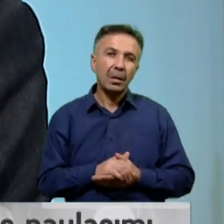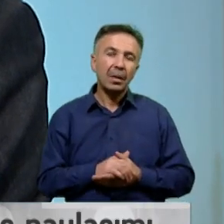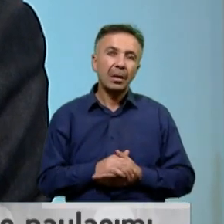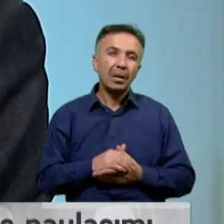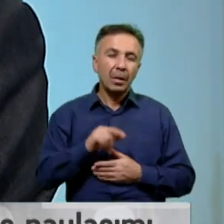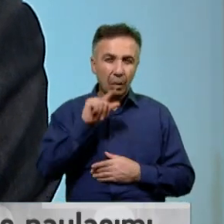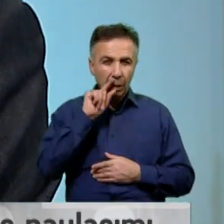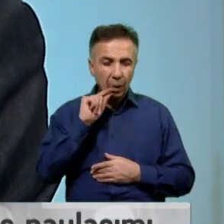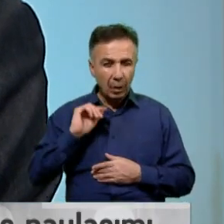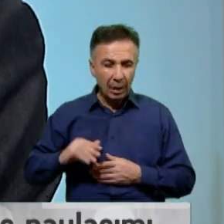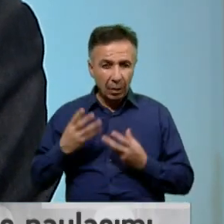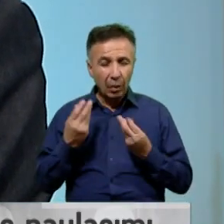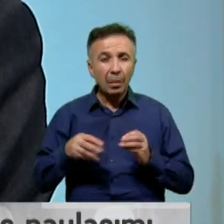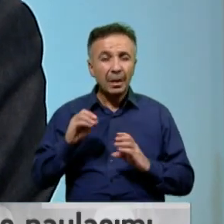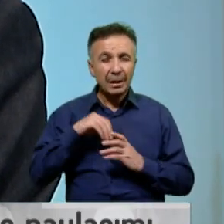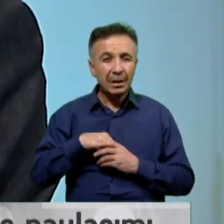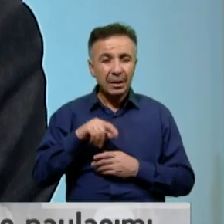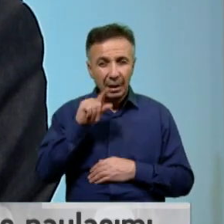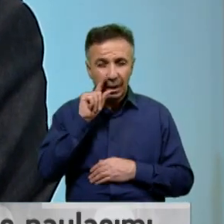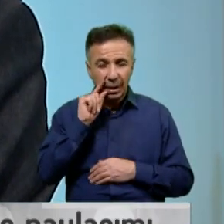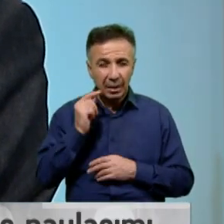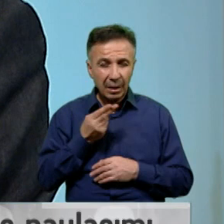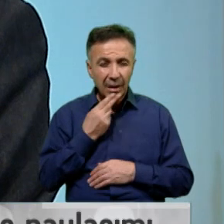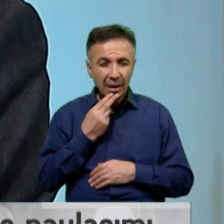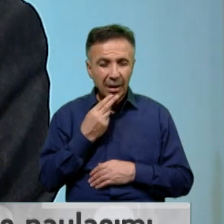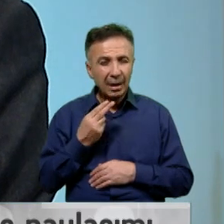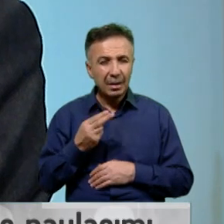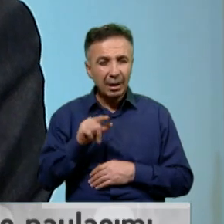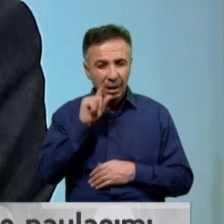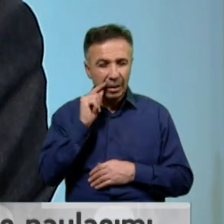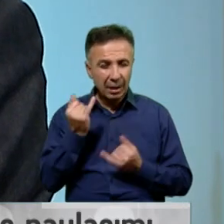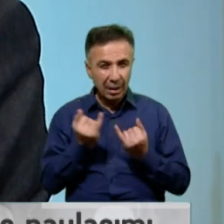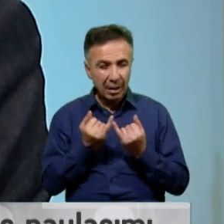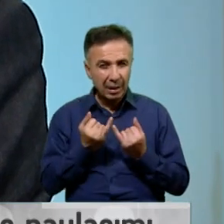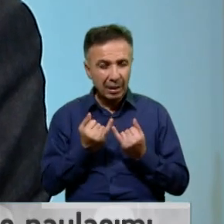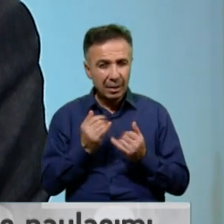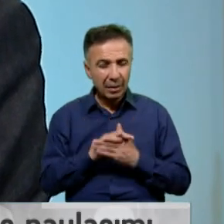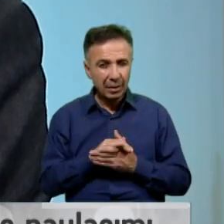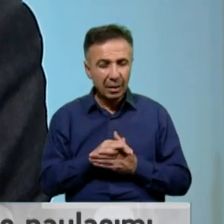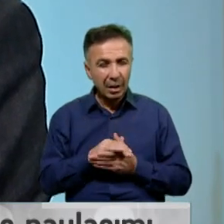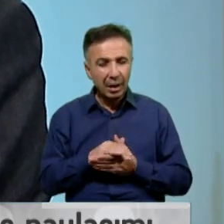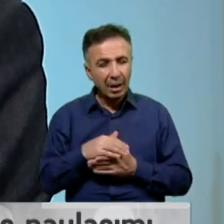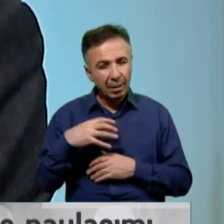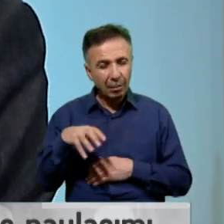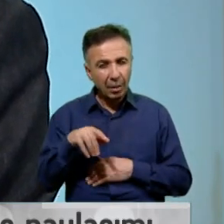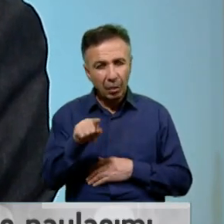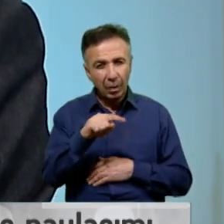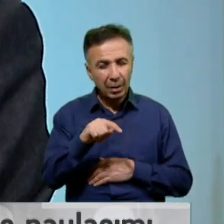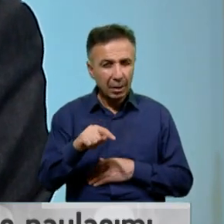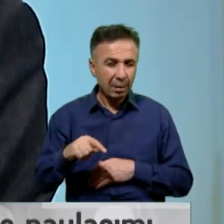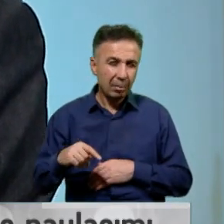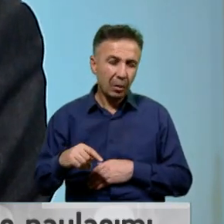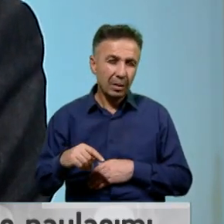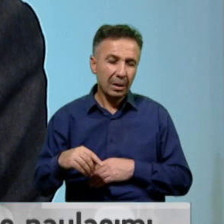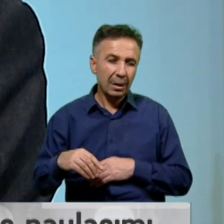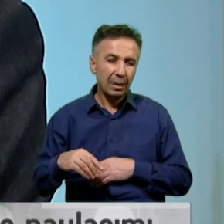oğlan olmadığında erkek kardeş vesaire devreye giriyor. Kalan kısmı onlara intikal ediyor. Herhalde bu